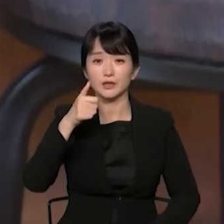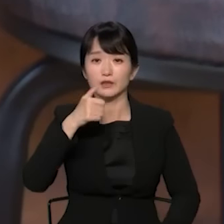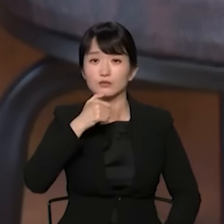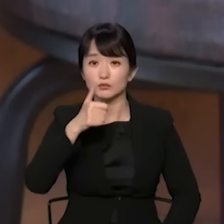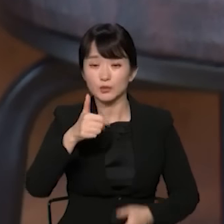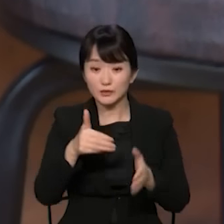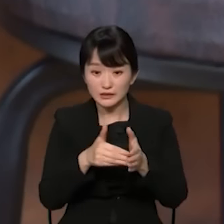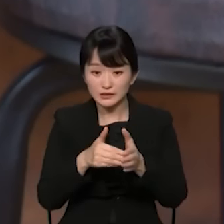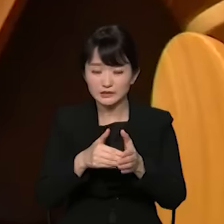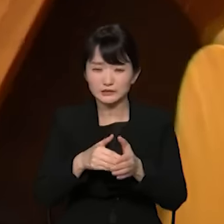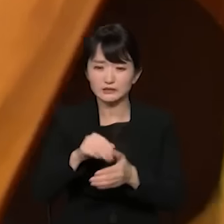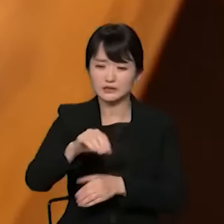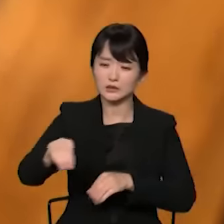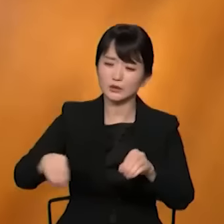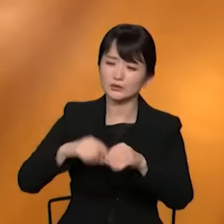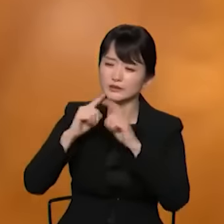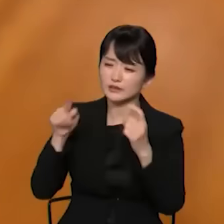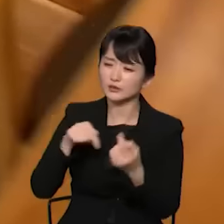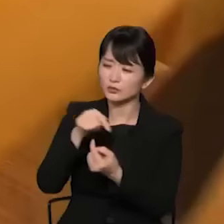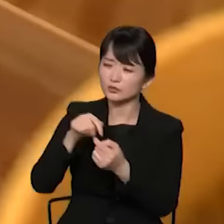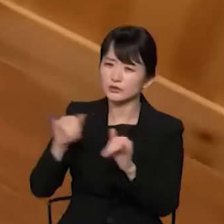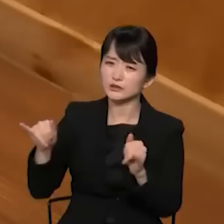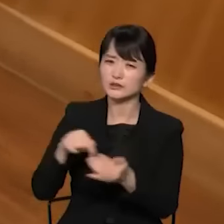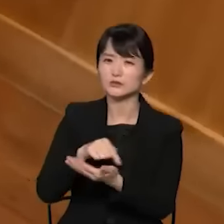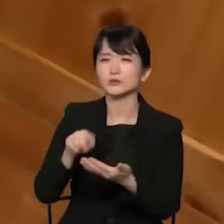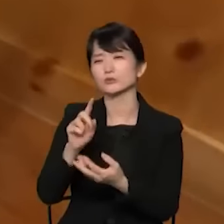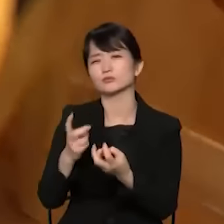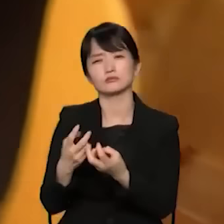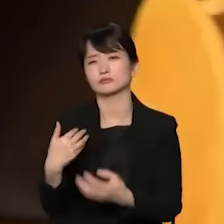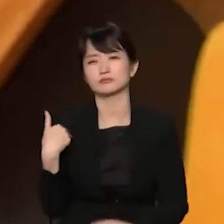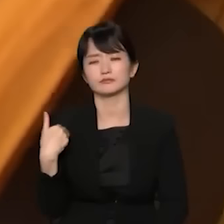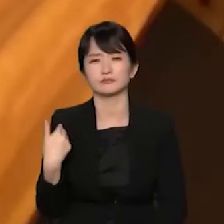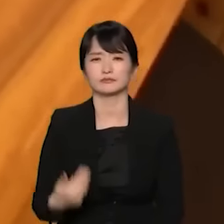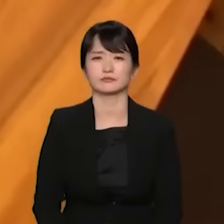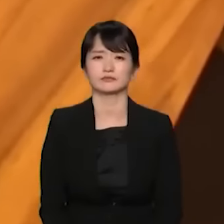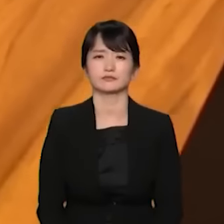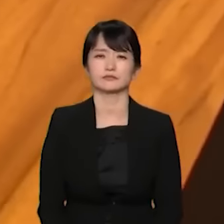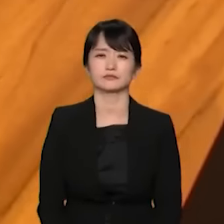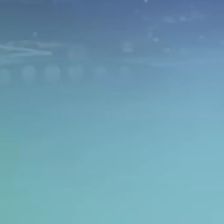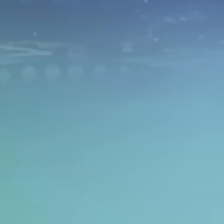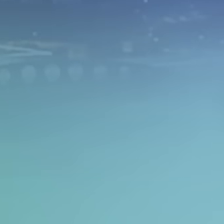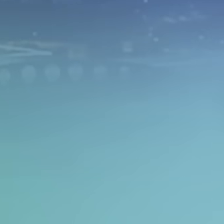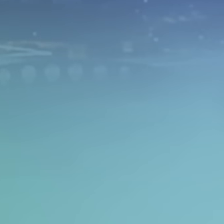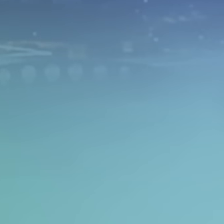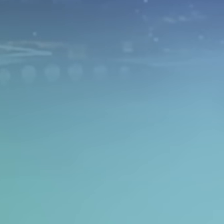애꿎은 자영업자들의 고통은 끝이 보이지 않습니다. JTBC 이혜원입니다.